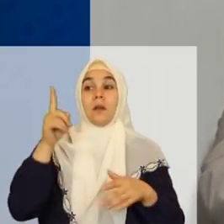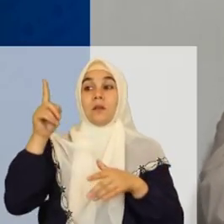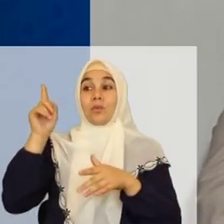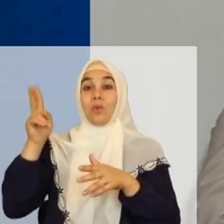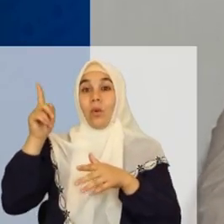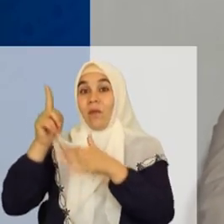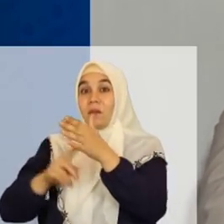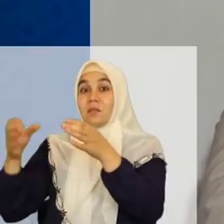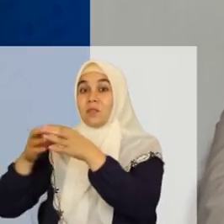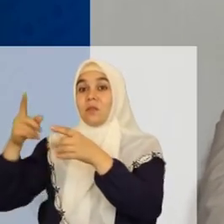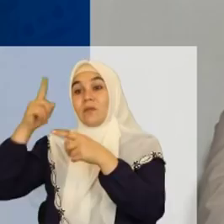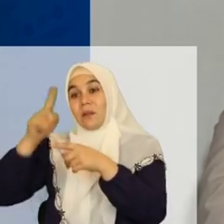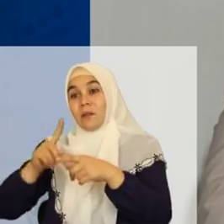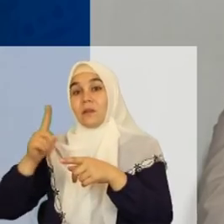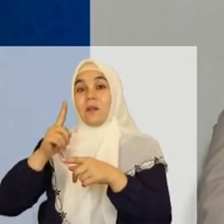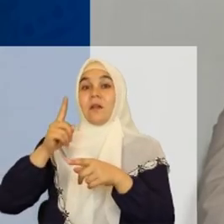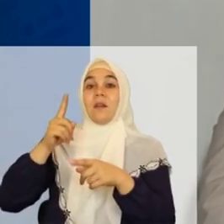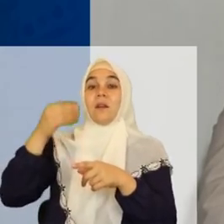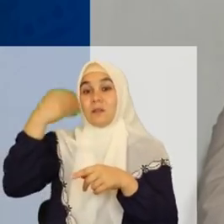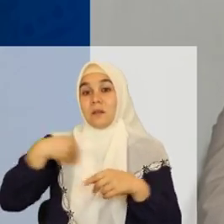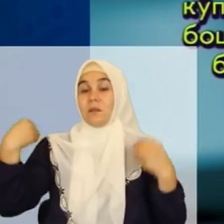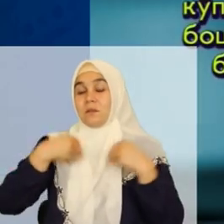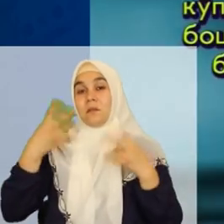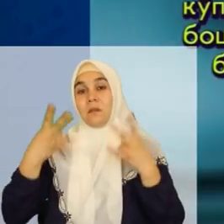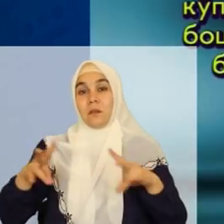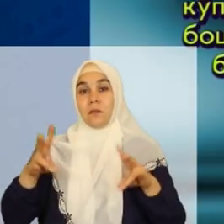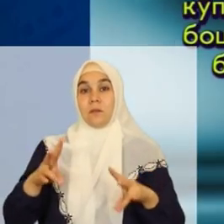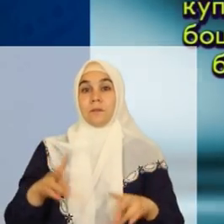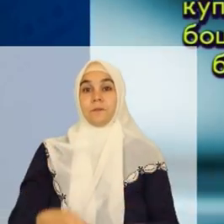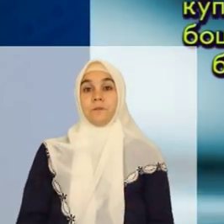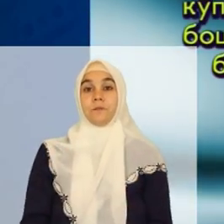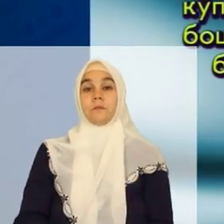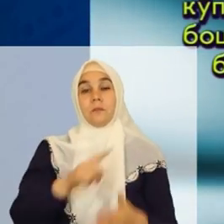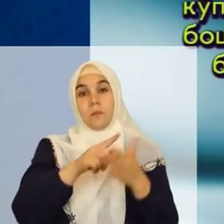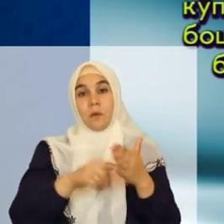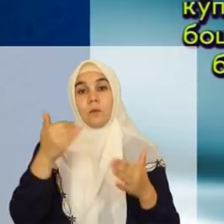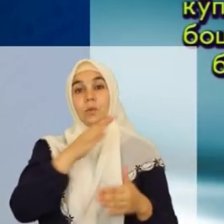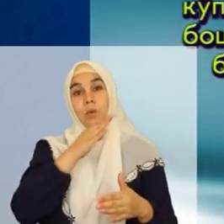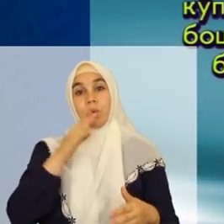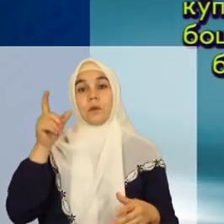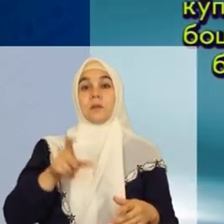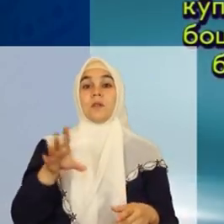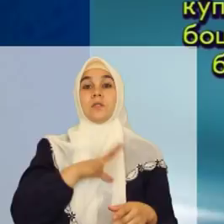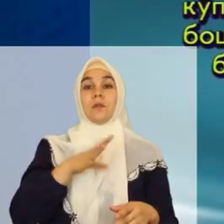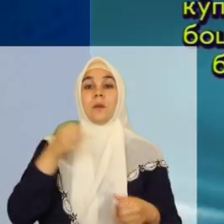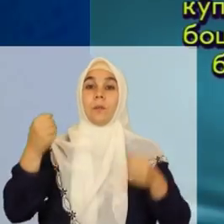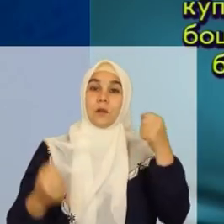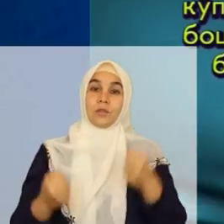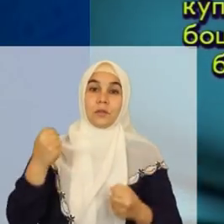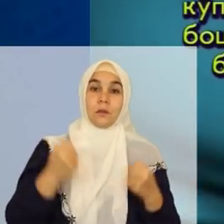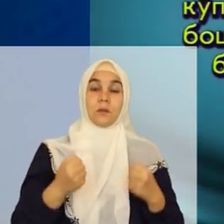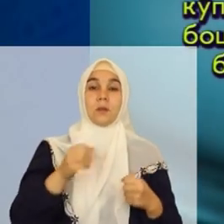diniy kiyimlar to'g'risidagi kelgan ko'rsatmalarda bor. Savol: Hozirgi kunda ko'plab ayollar